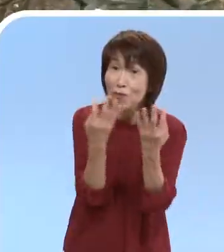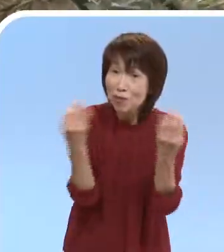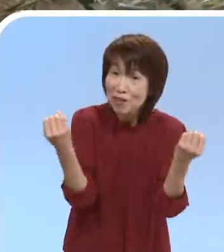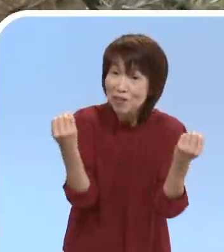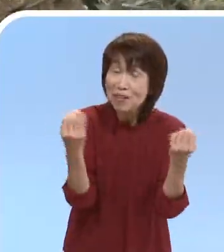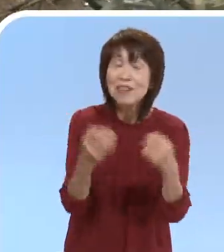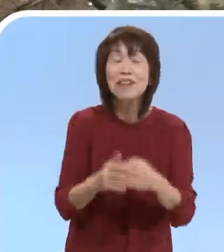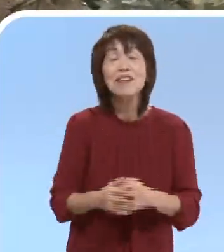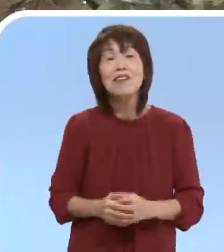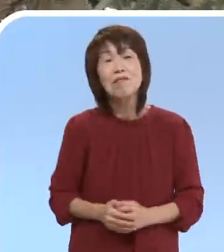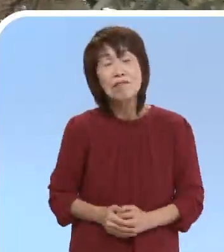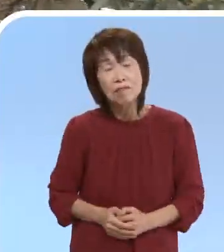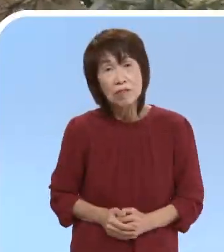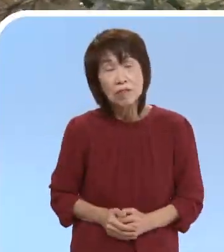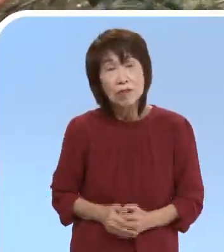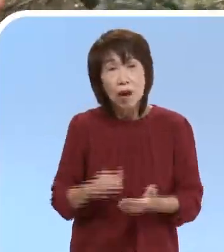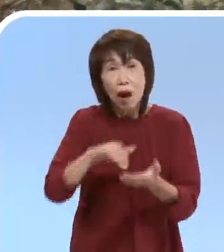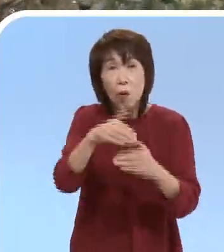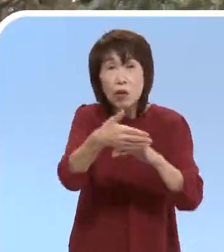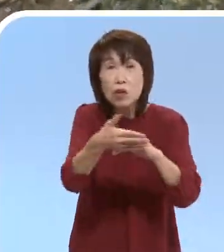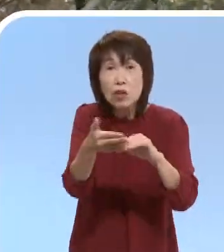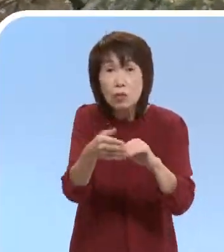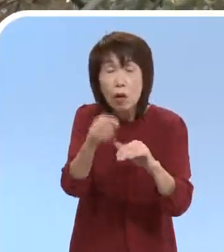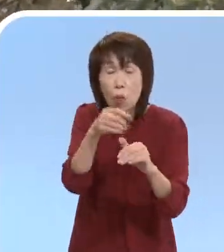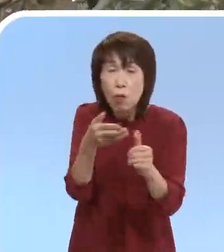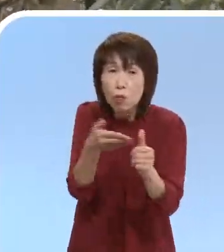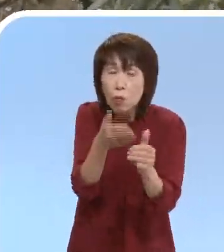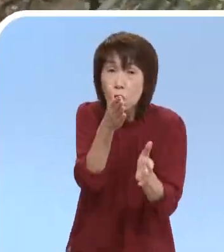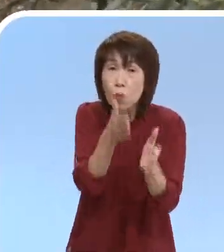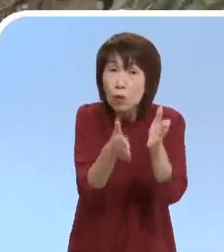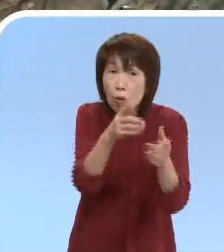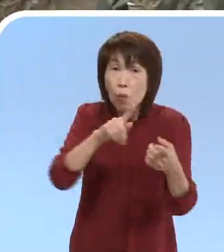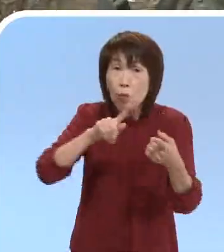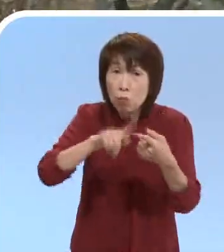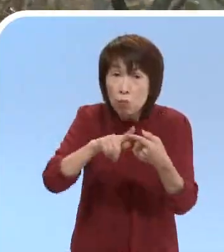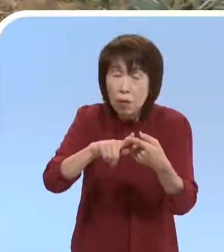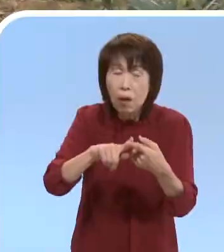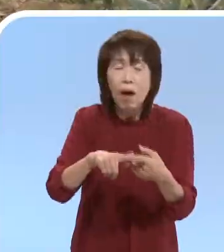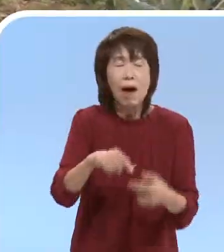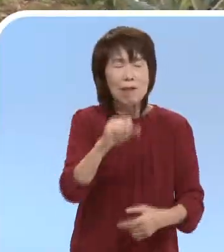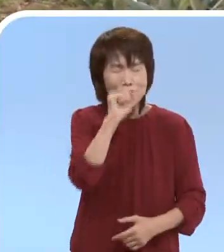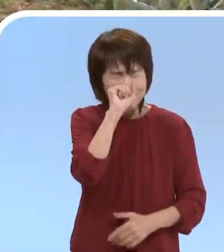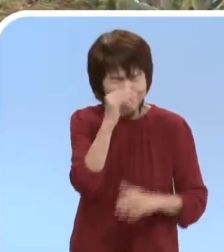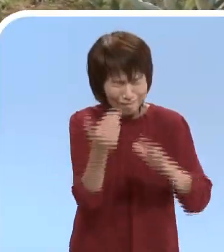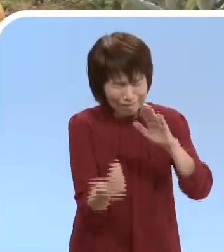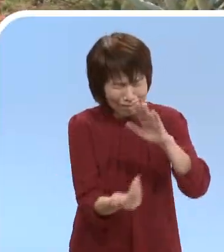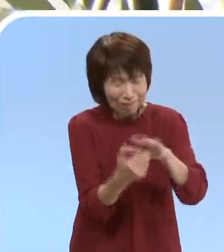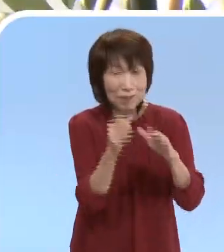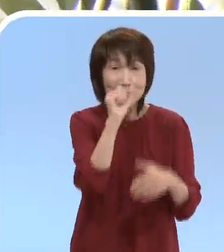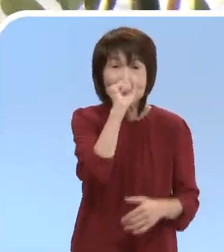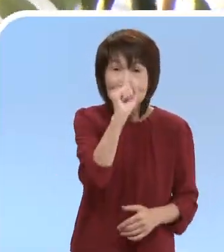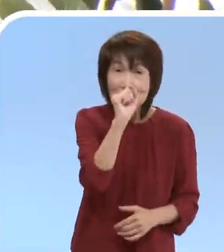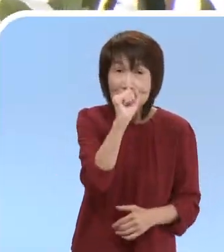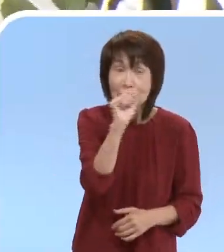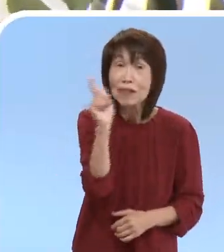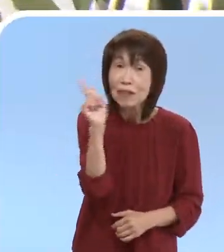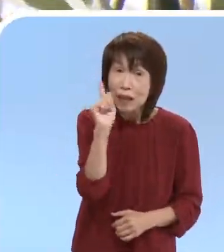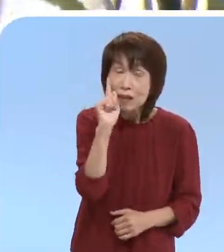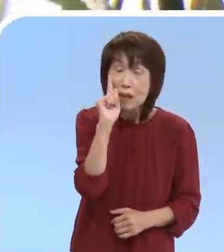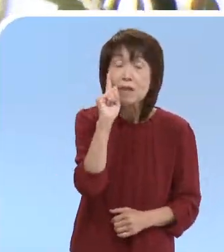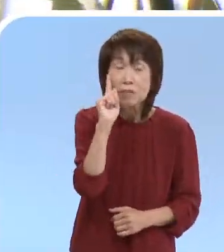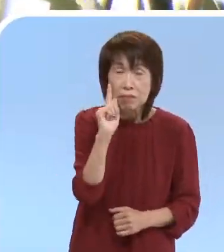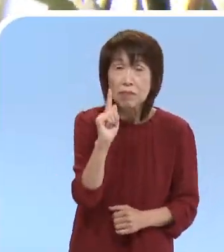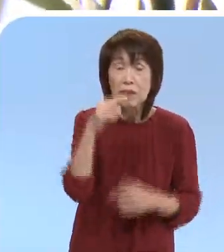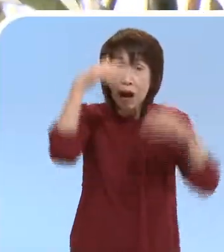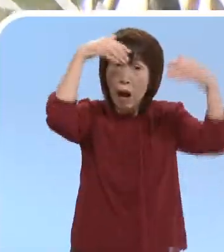淡路島ってこういったこうオリーブのね、はい、栽培にはこう適してるんですか？ ベストですね、年間の降雨量、